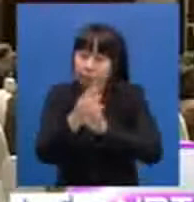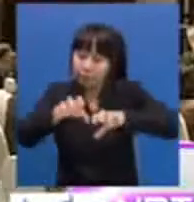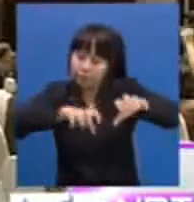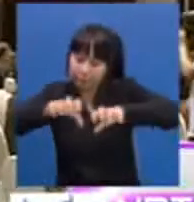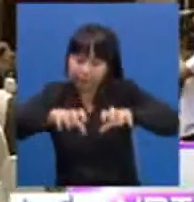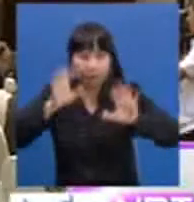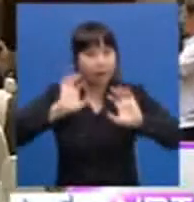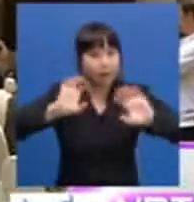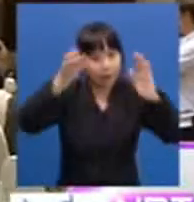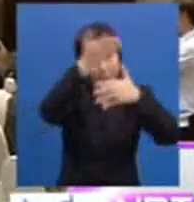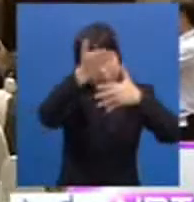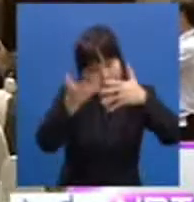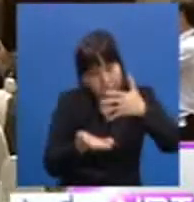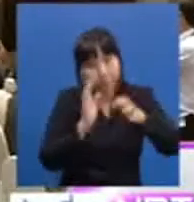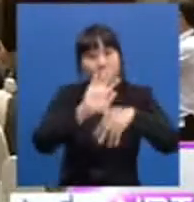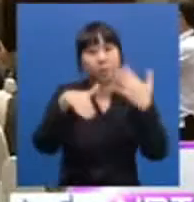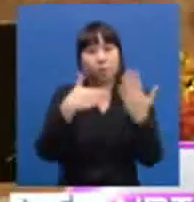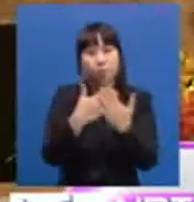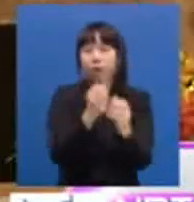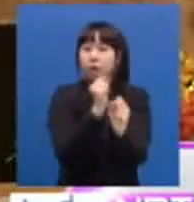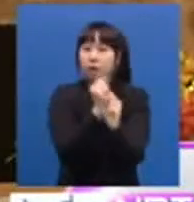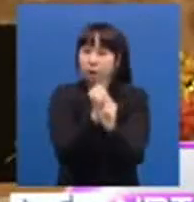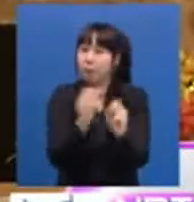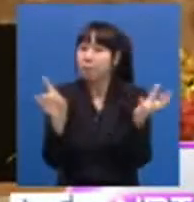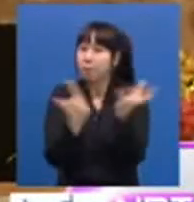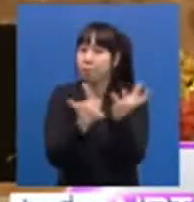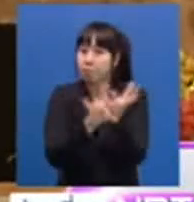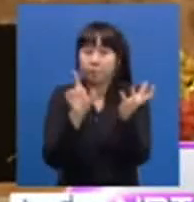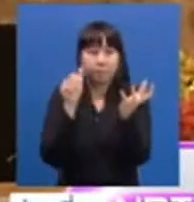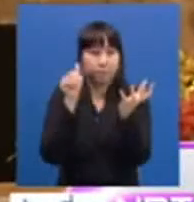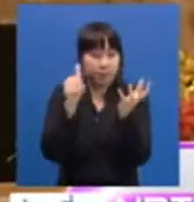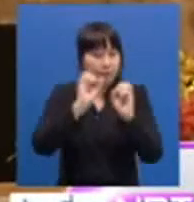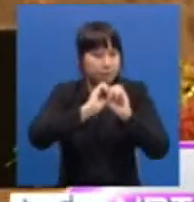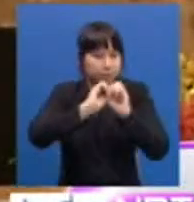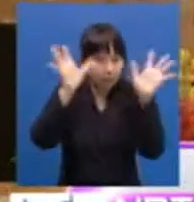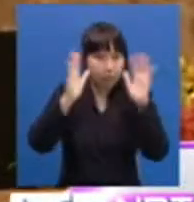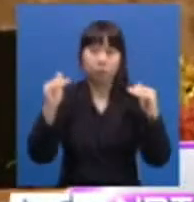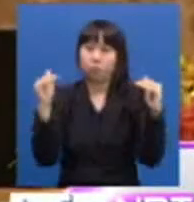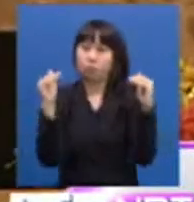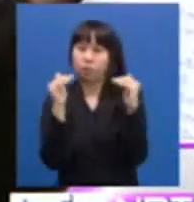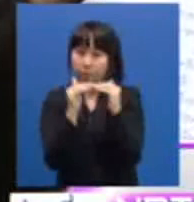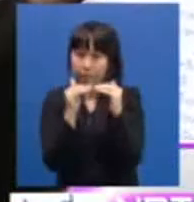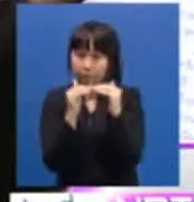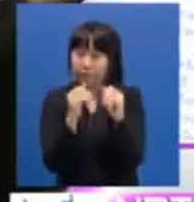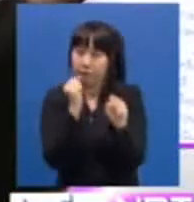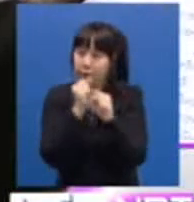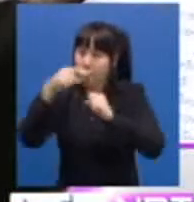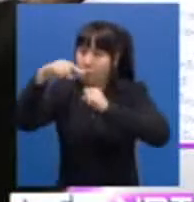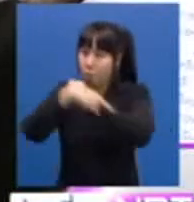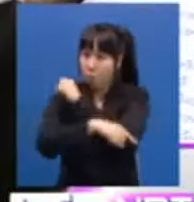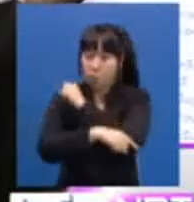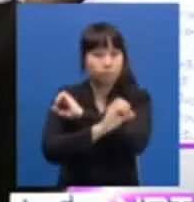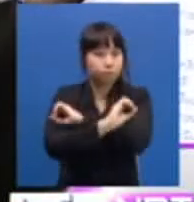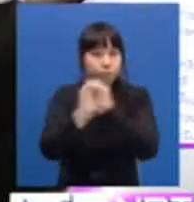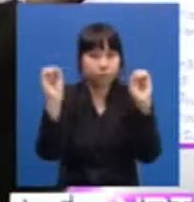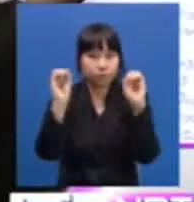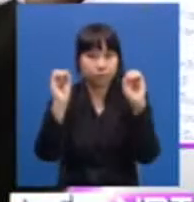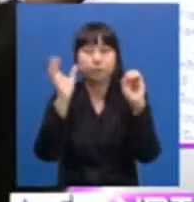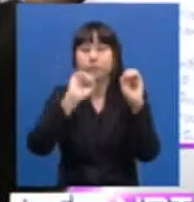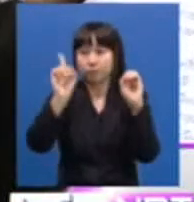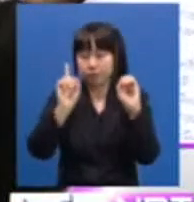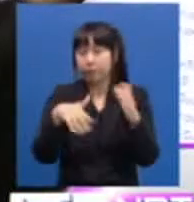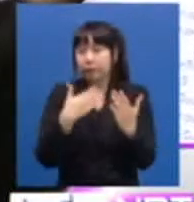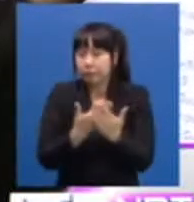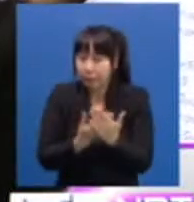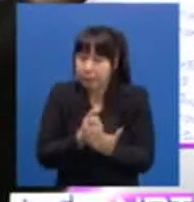ภาครัฐในทุกระดับเพื่อให้เป็นไปอย่างมีประสิทธิภาพโปร่งใสเป็นธรรมไม่มีการทุจริตคอร์รัปชั่นโดยเฉพาะการ